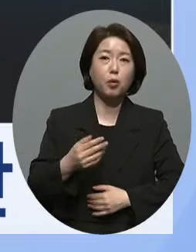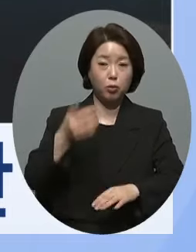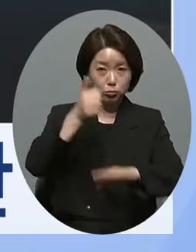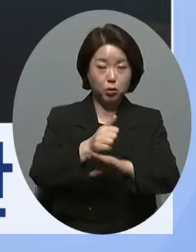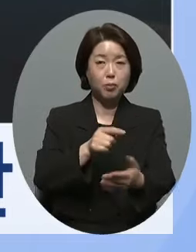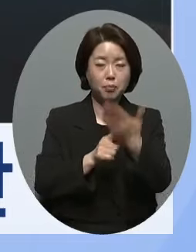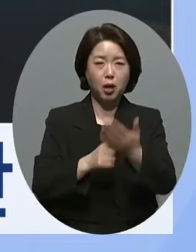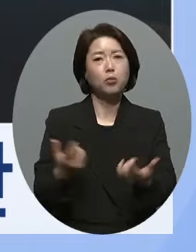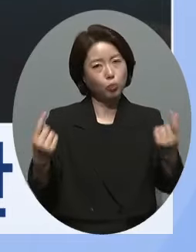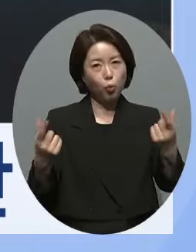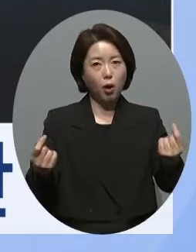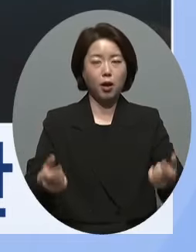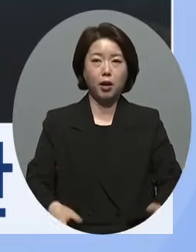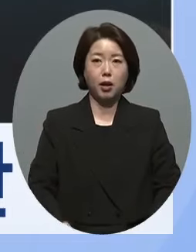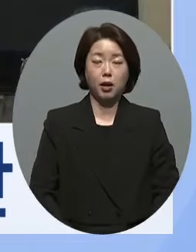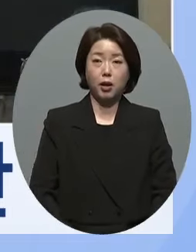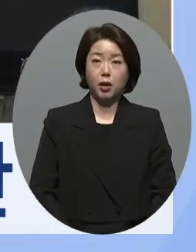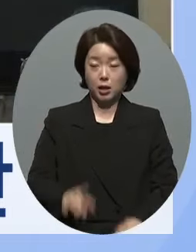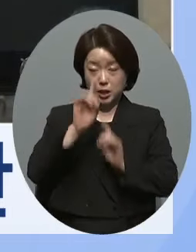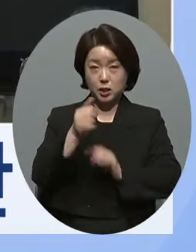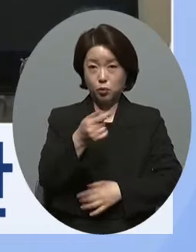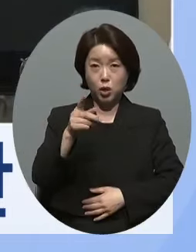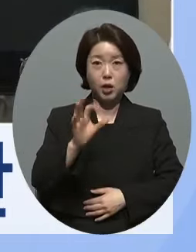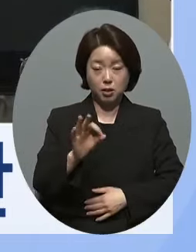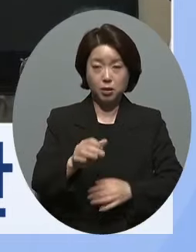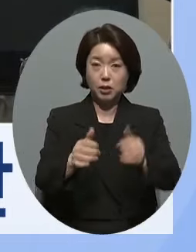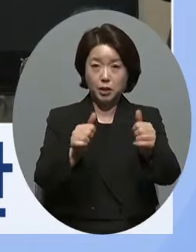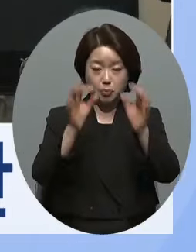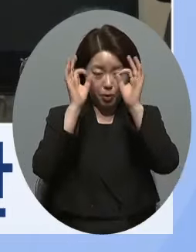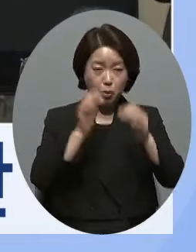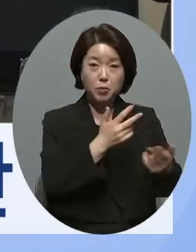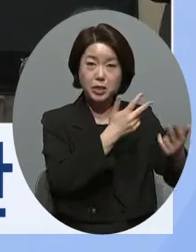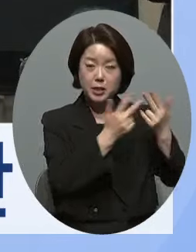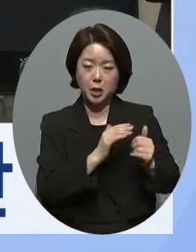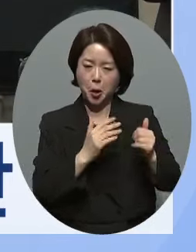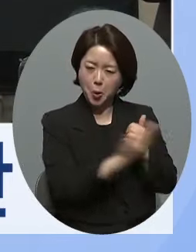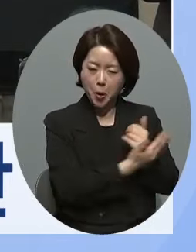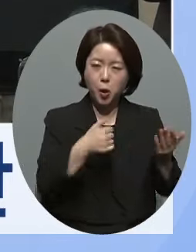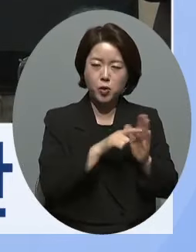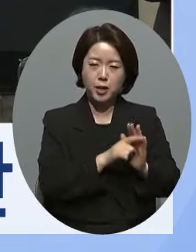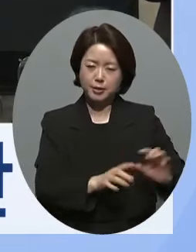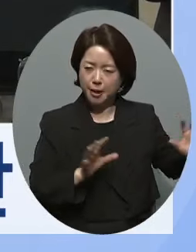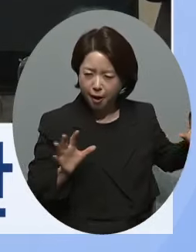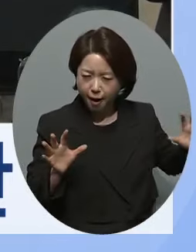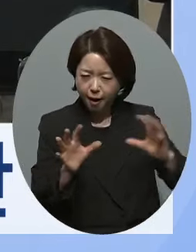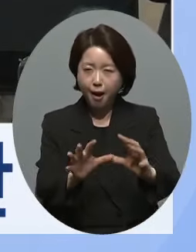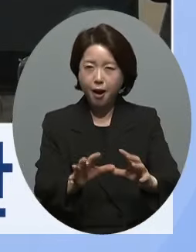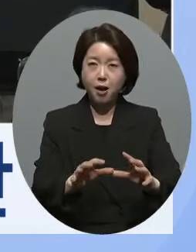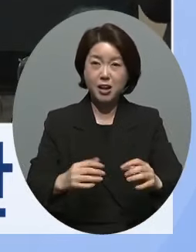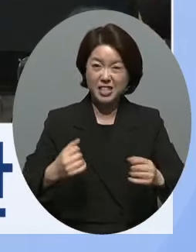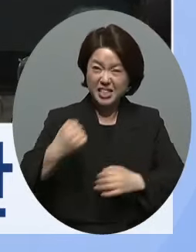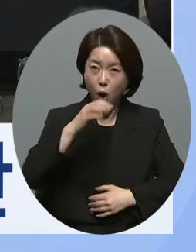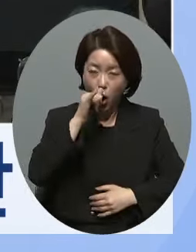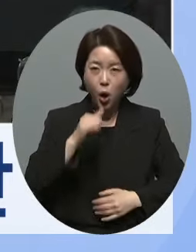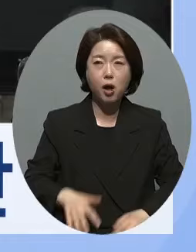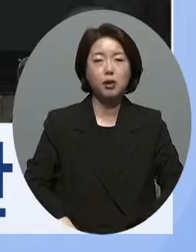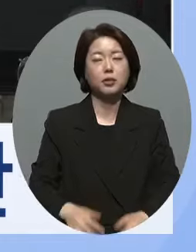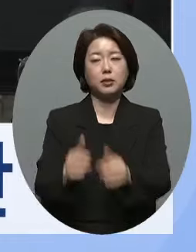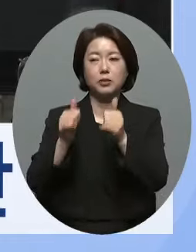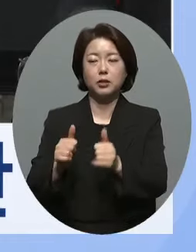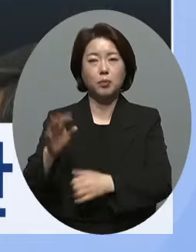6월이 이화영 지사 재판을 앞두고 이제 민주당이 이재명 대표를 보위하기 위해서 총공세에 나서는데 저는 만일 사법부가 정말